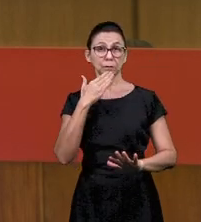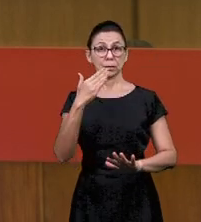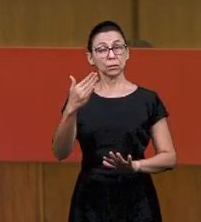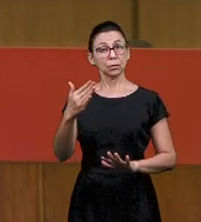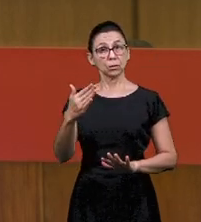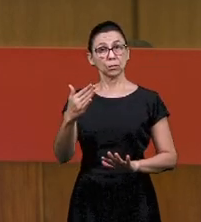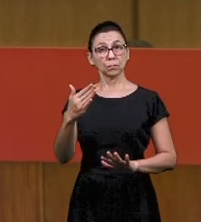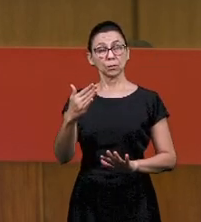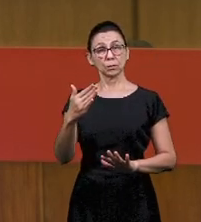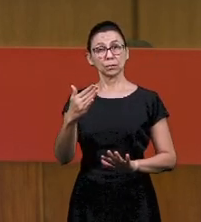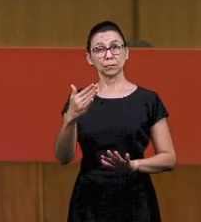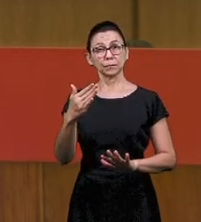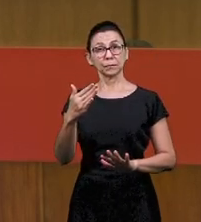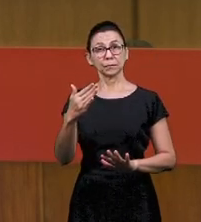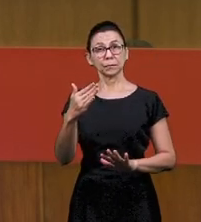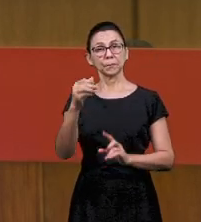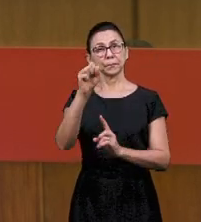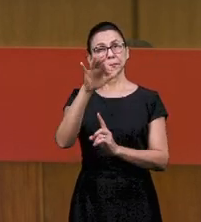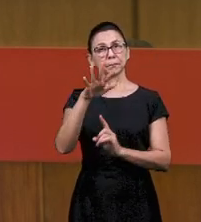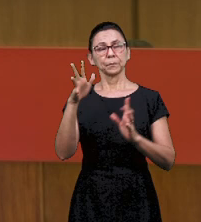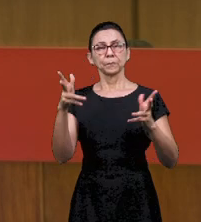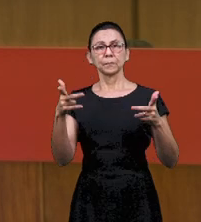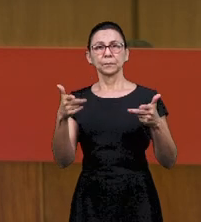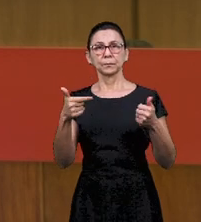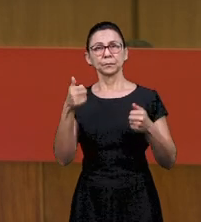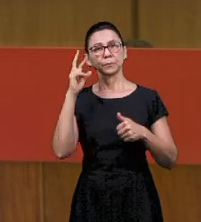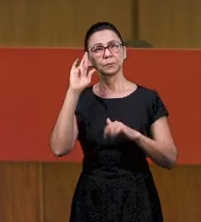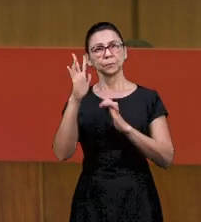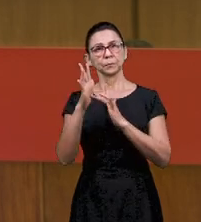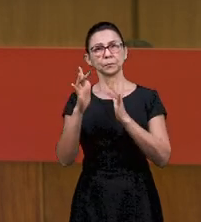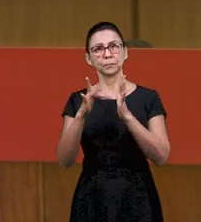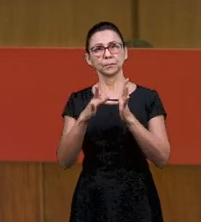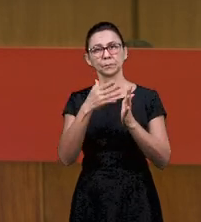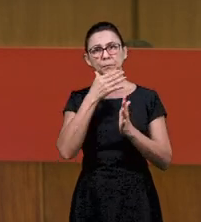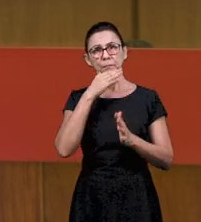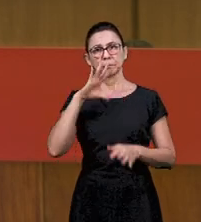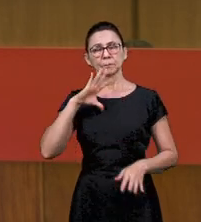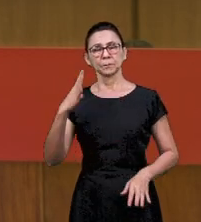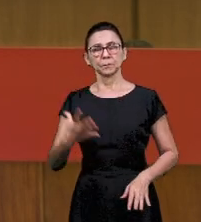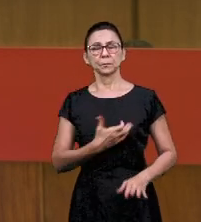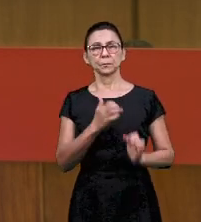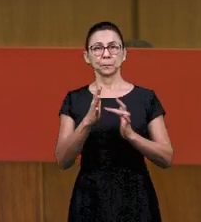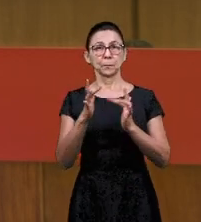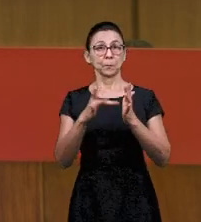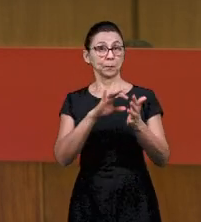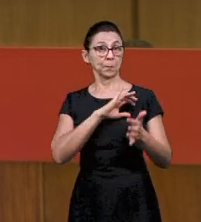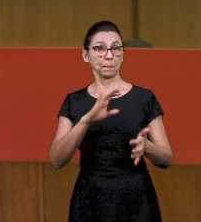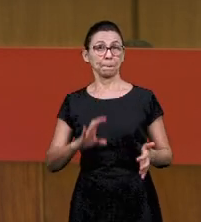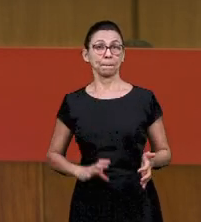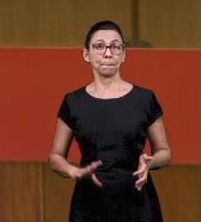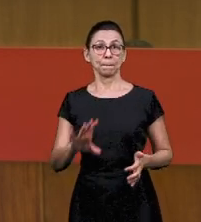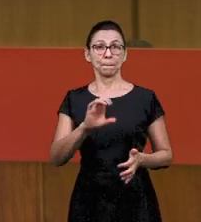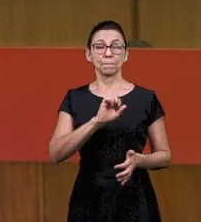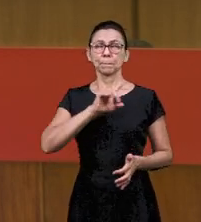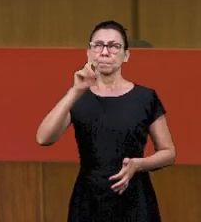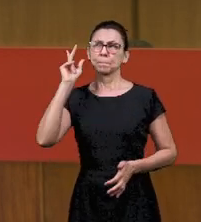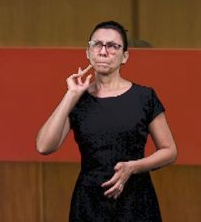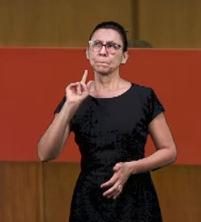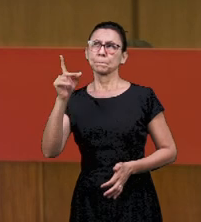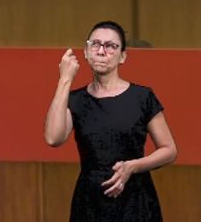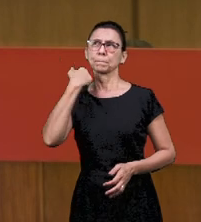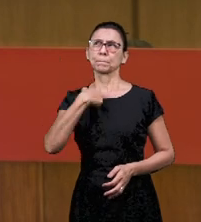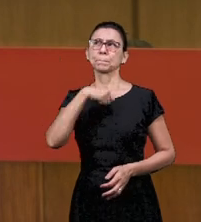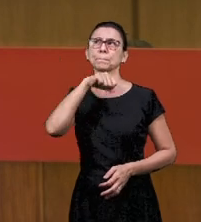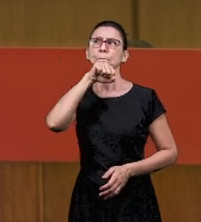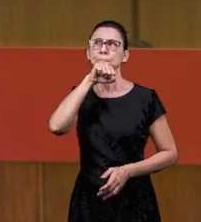notre culte en ton nom, nous disons que la grâce merveilleuse du Seigneur et Sauveur Jésus, Christ, l'amour de Dieu, notre Père éternel, les douces, saintes et